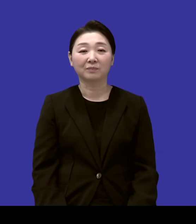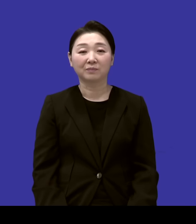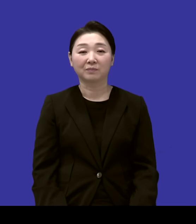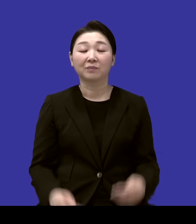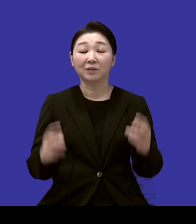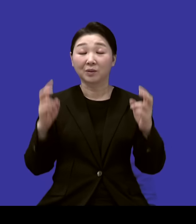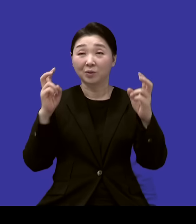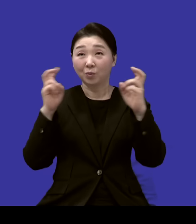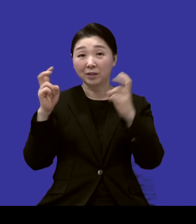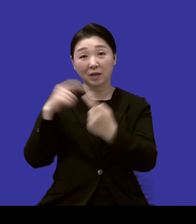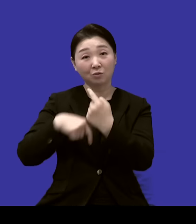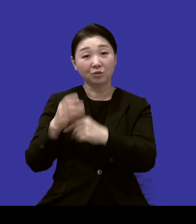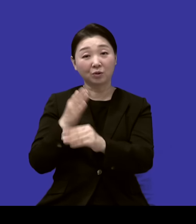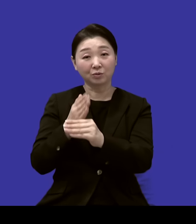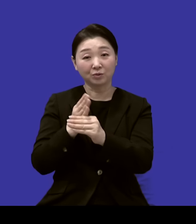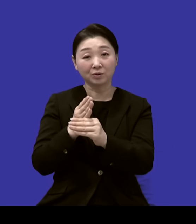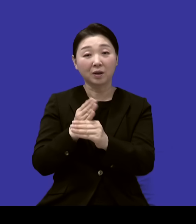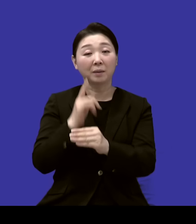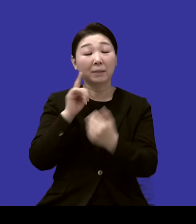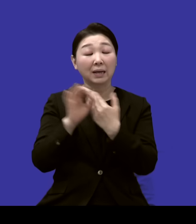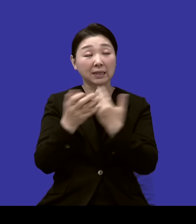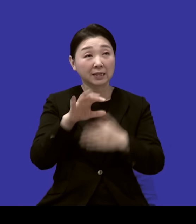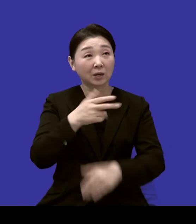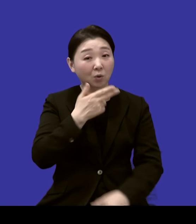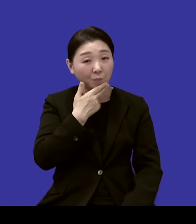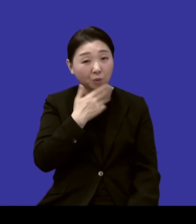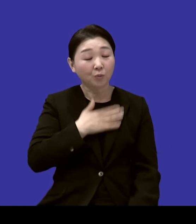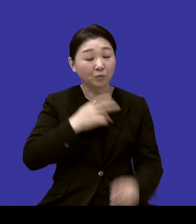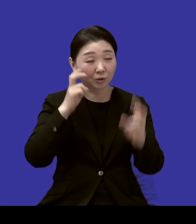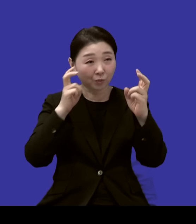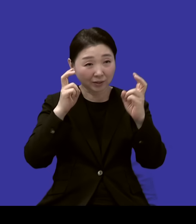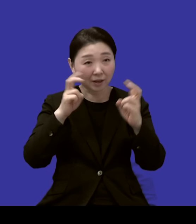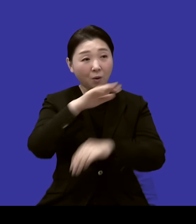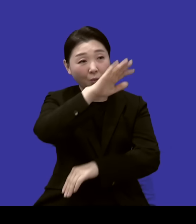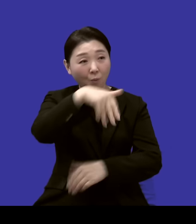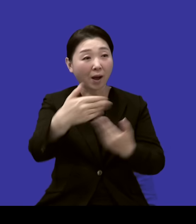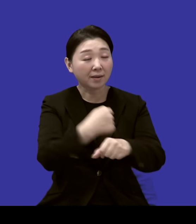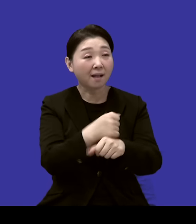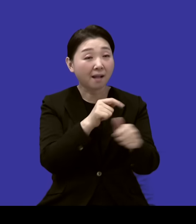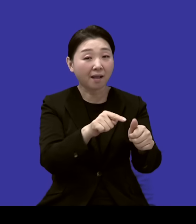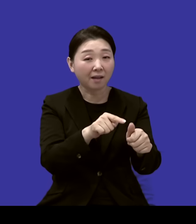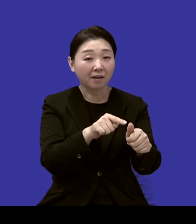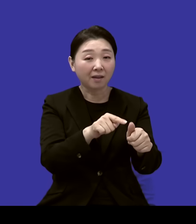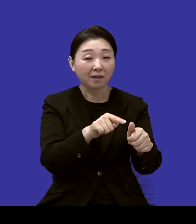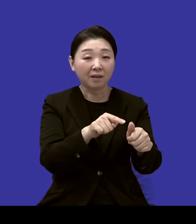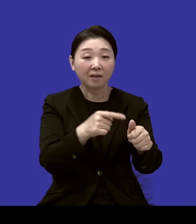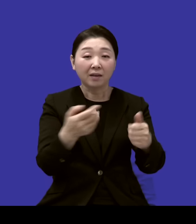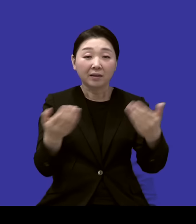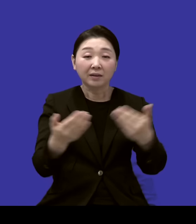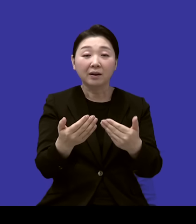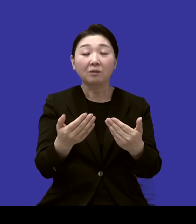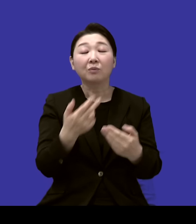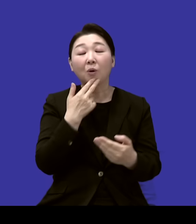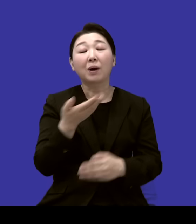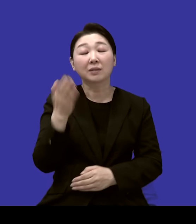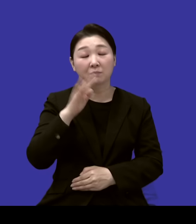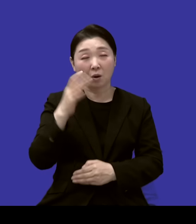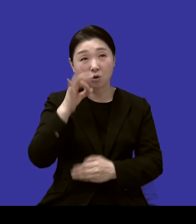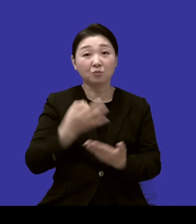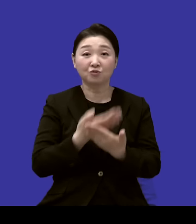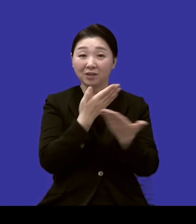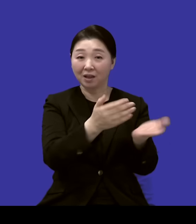회사를 하셨거든요. 사업을 하셔서 네. 만약 일할 데가 없으면 우리 회사에 와서 일해라. 일할 건 없는데 월급은 주겠다. 이렇게 말씀해 주시고 또